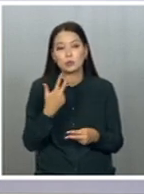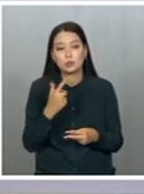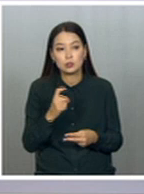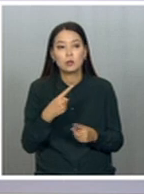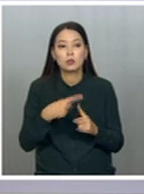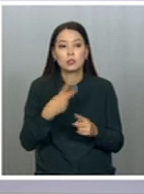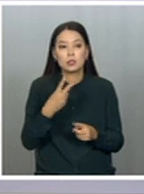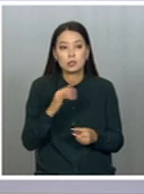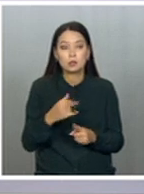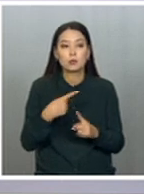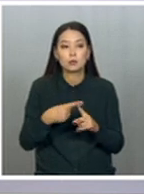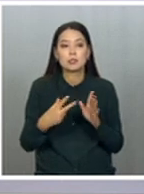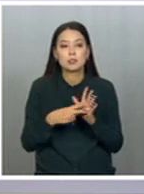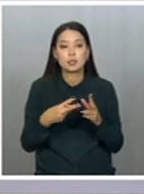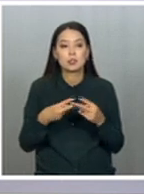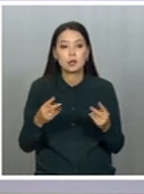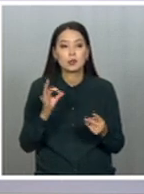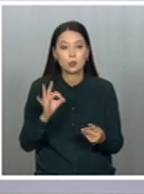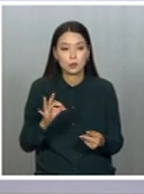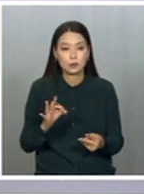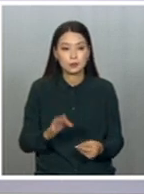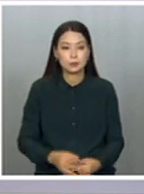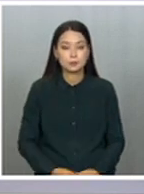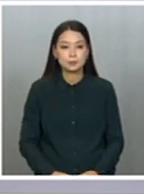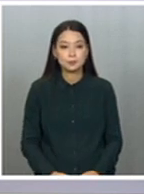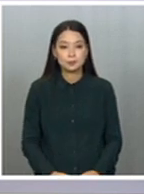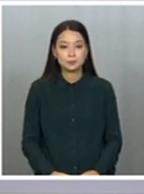2y қосылған 8 тең 0-ге.